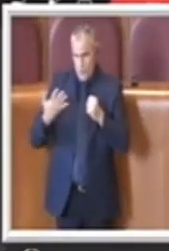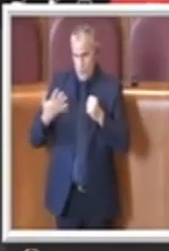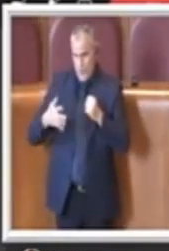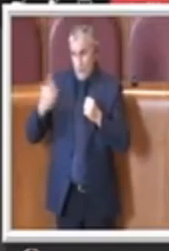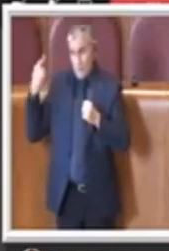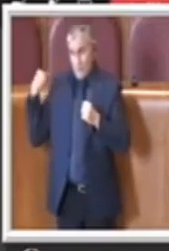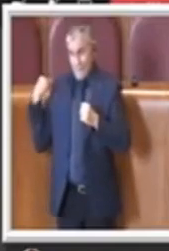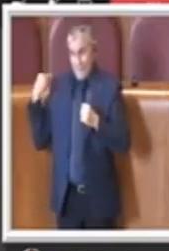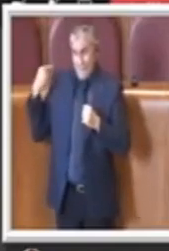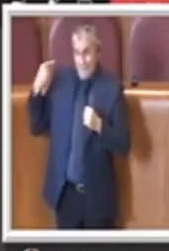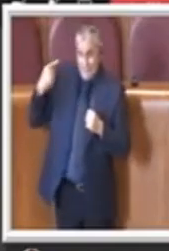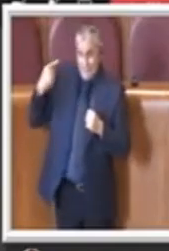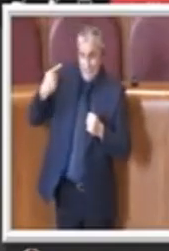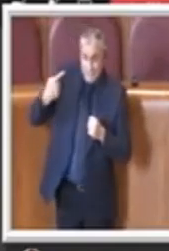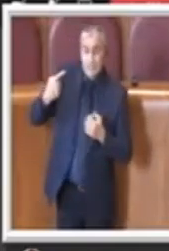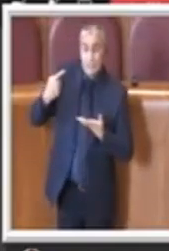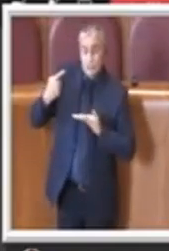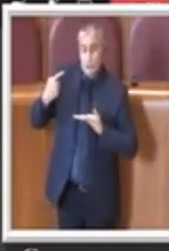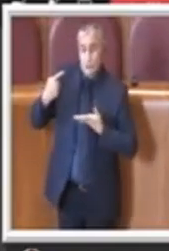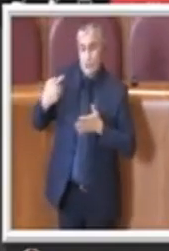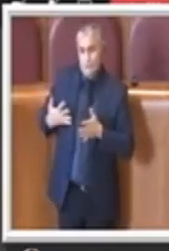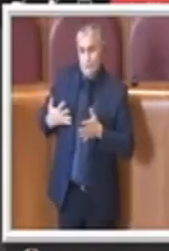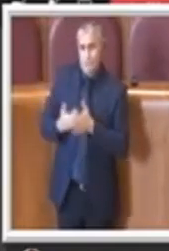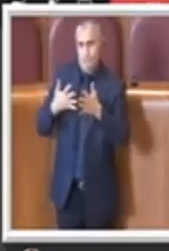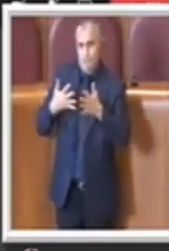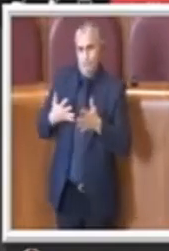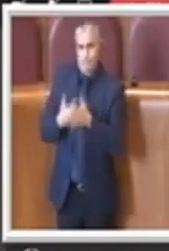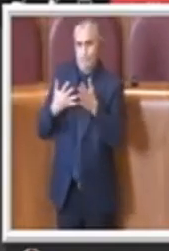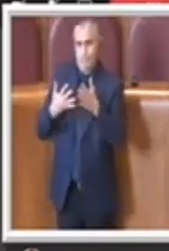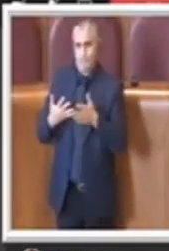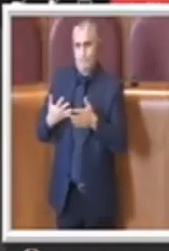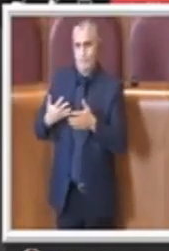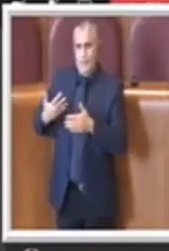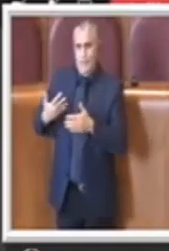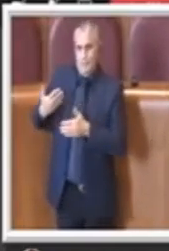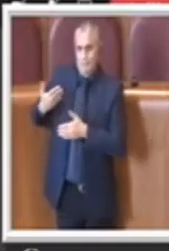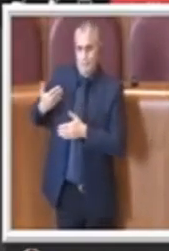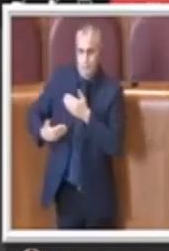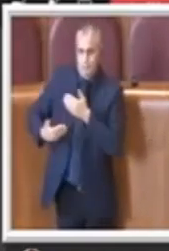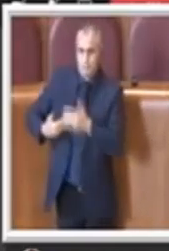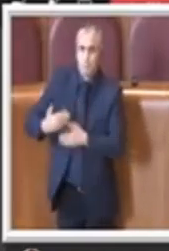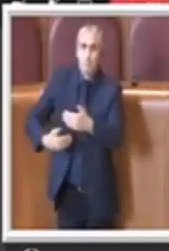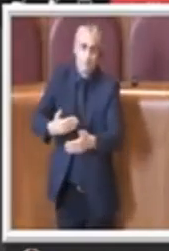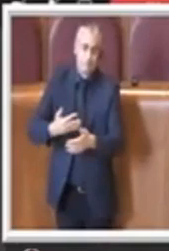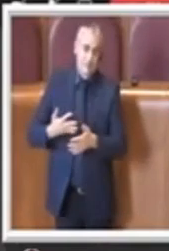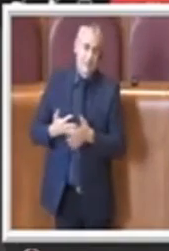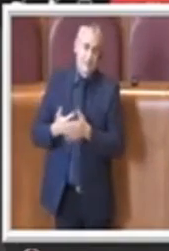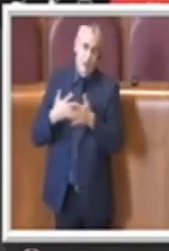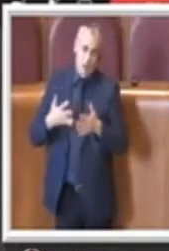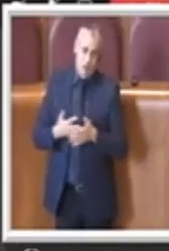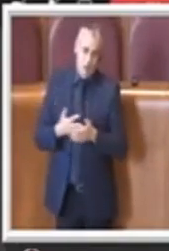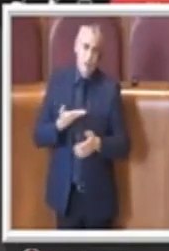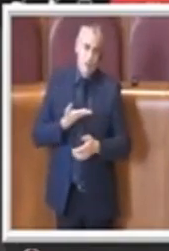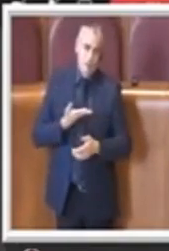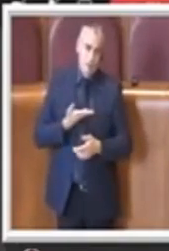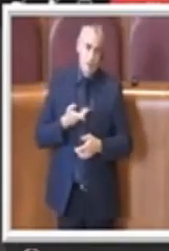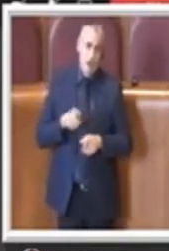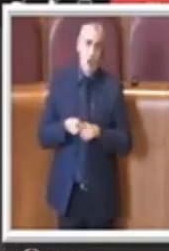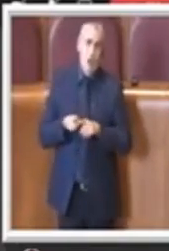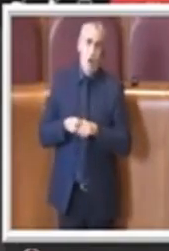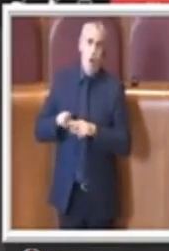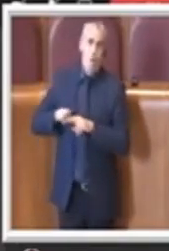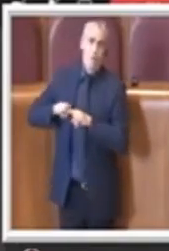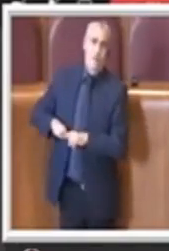difficoltà a come dire a ingranare questo aspetto che sta sta un po al palo per